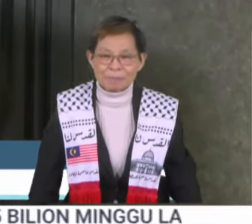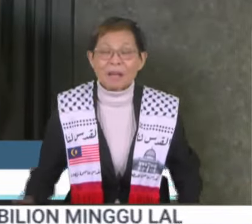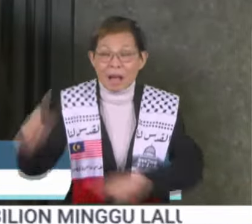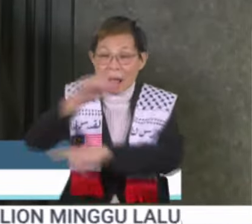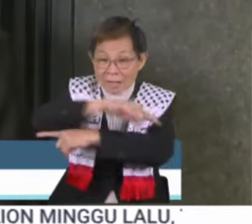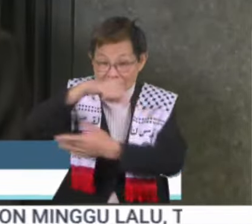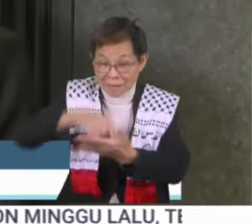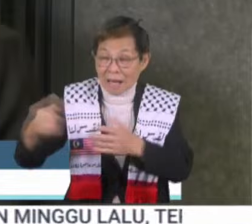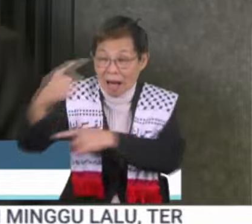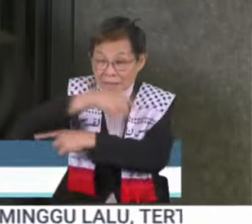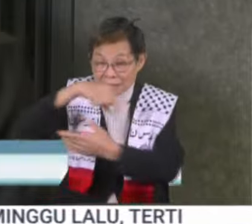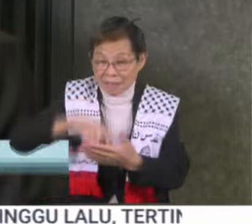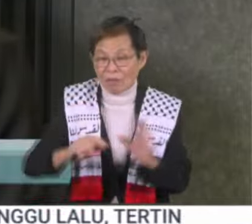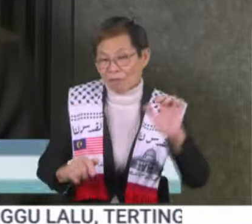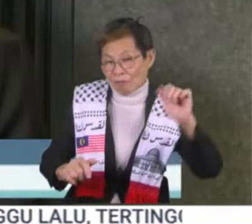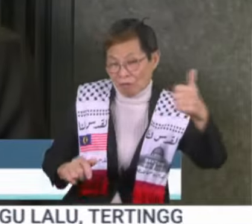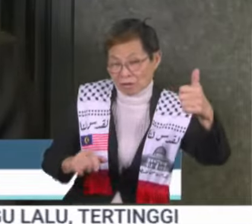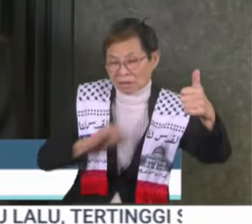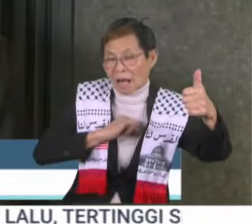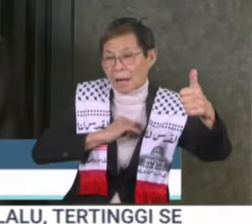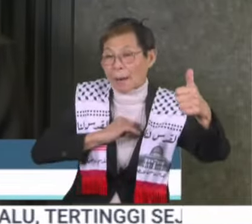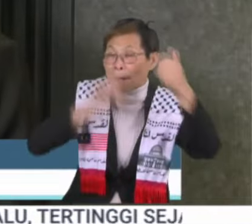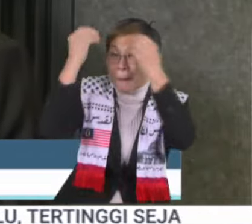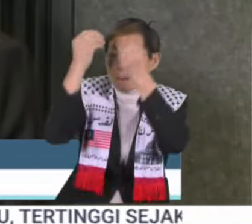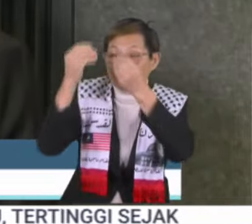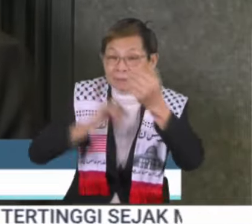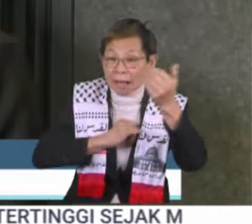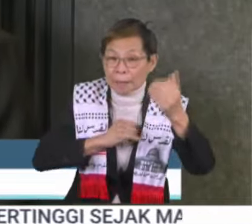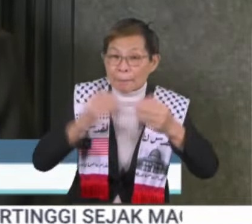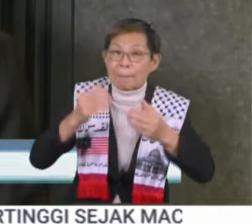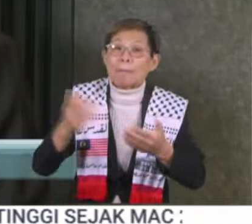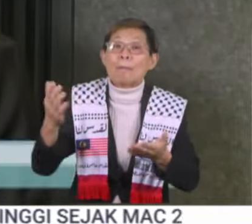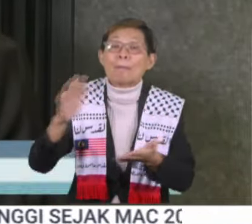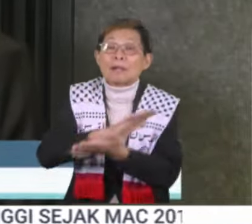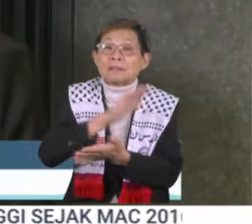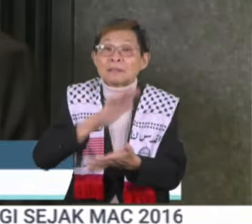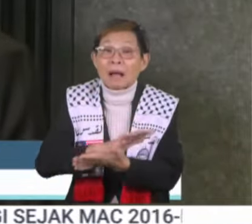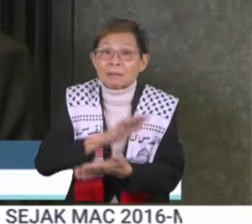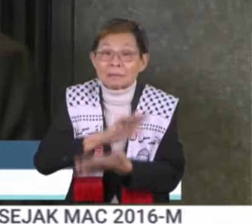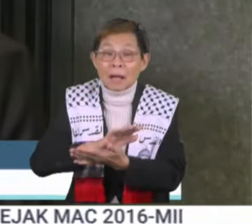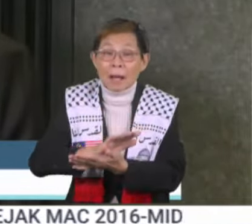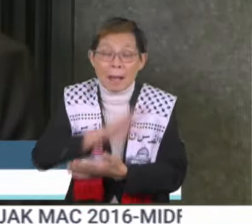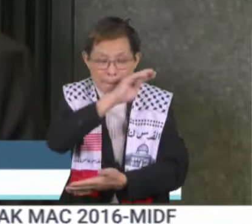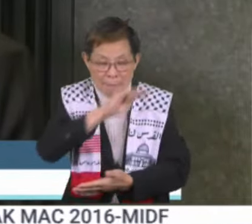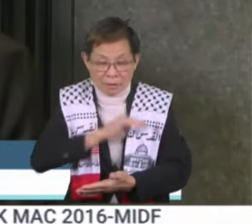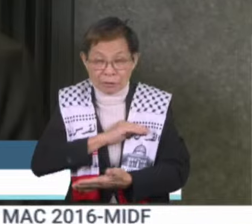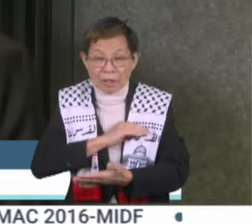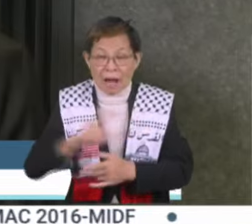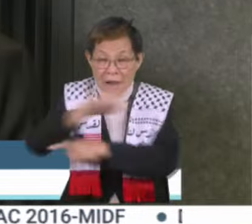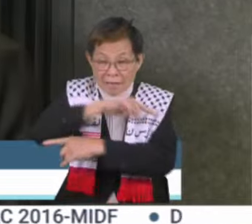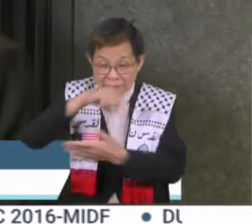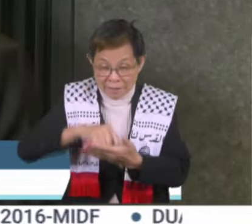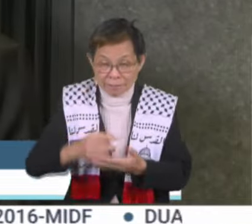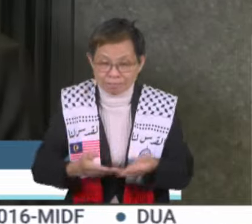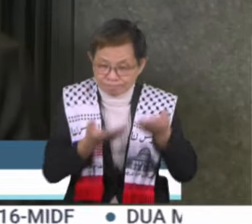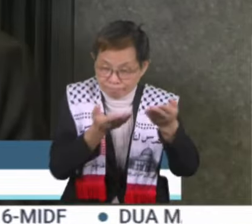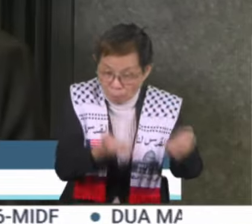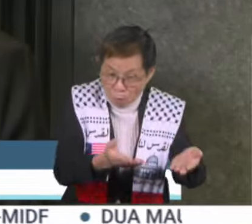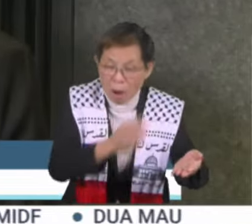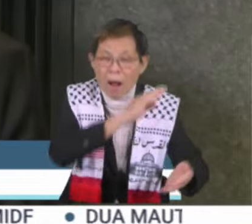Hari ini, yang pertamanya saya telah membawa satu kertas Jemaah Menteri pada hari ini dan Kabinet telah pun